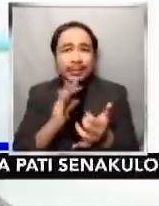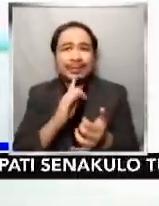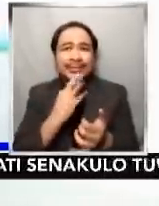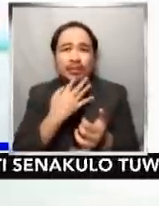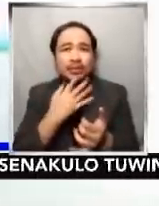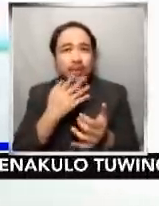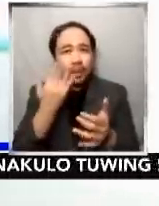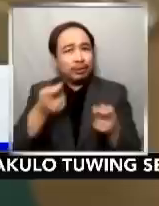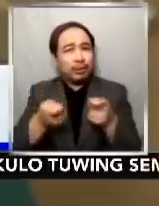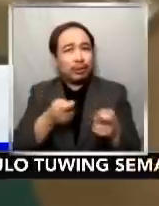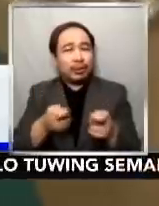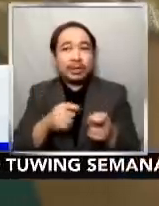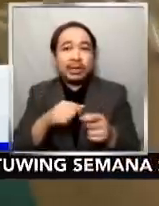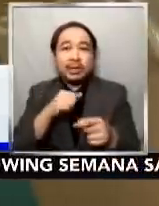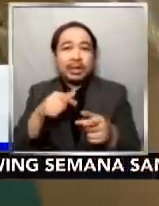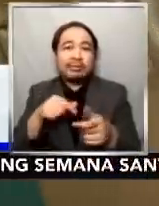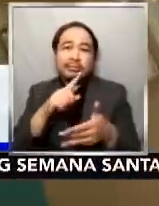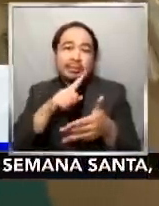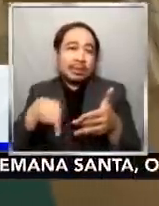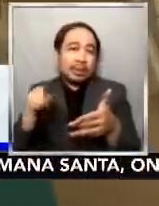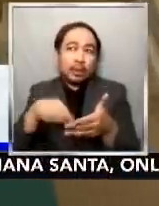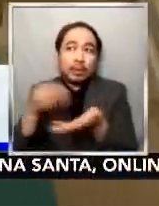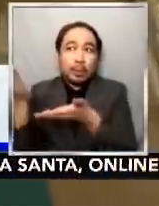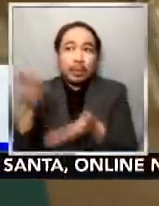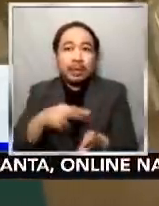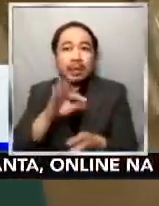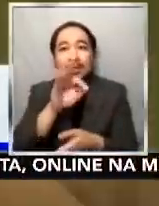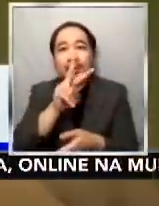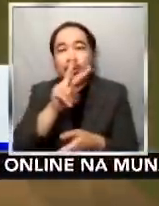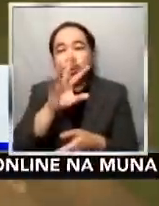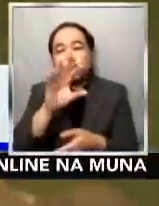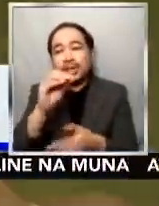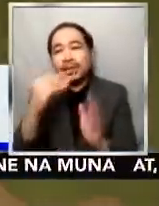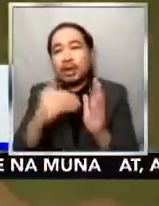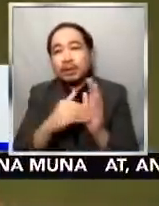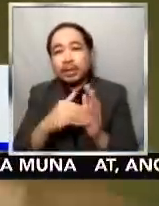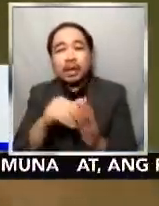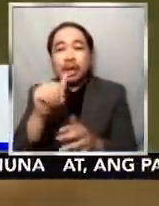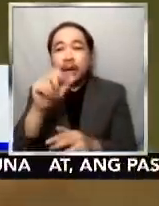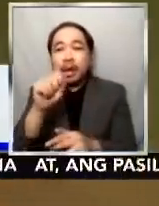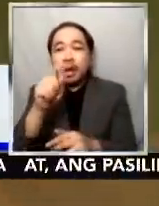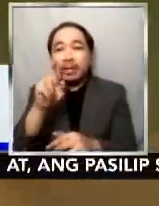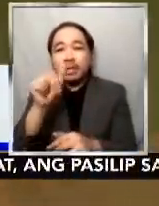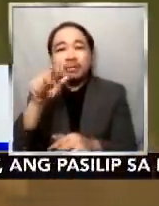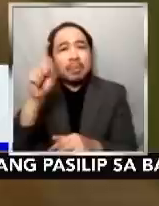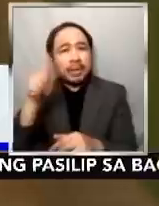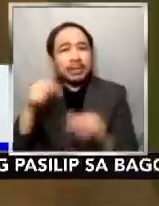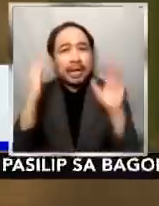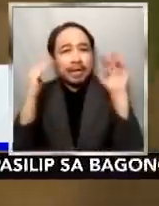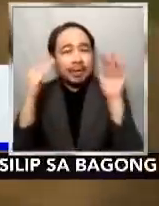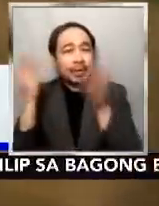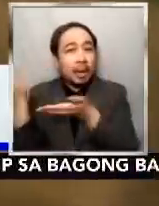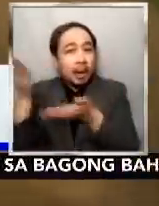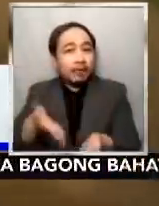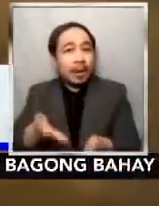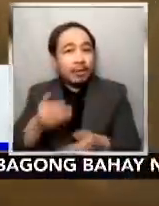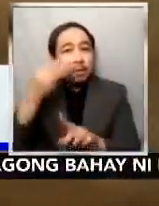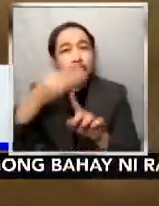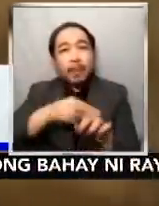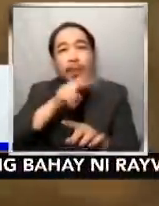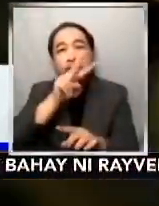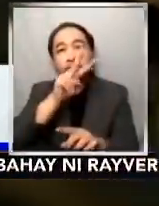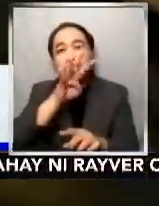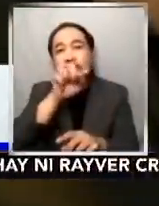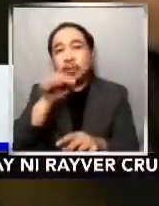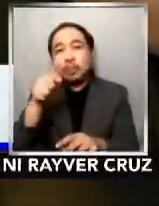ang 929,000 ng AstraZeneca vaccine na dapat ay dumating noong March 24 hanggang 26. Ang ibang bansa na nagpo-produce